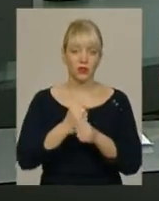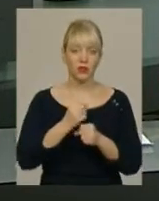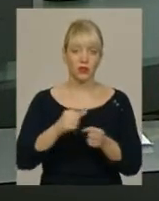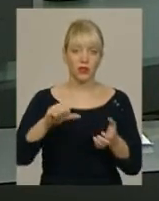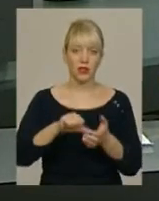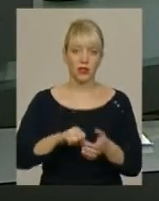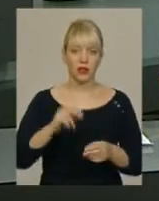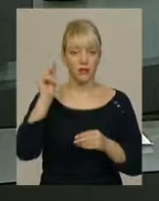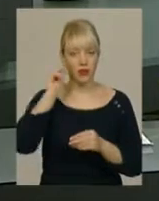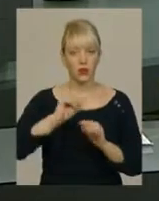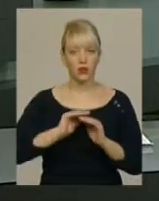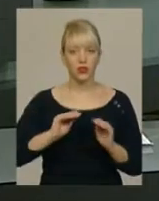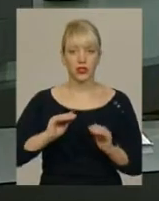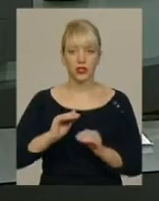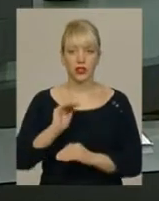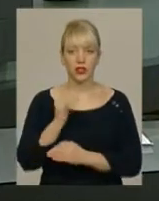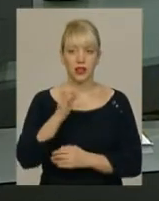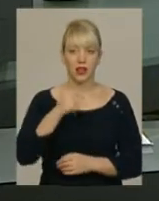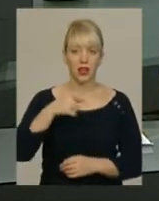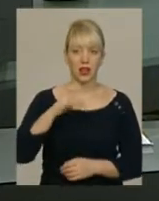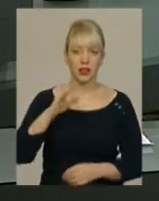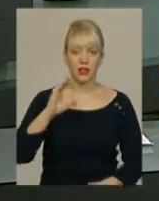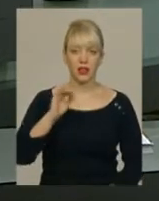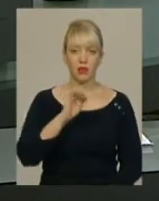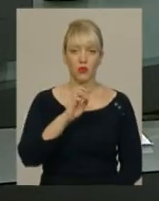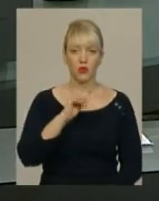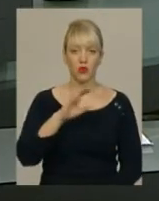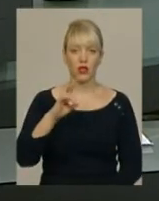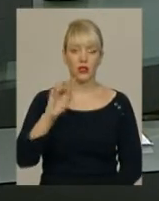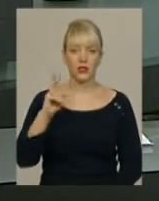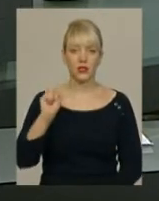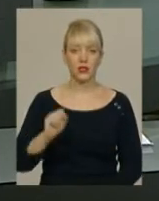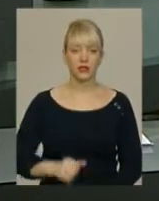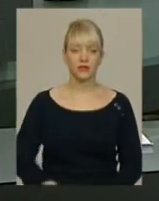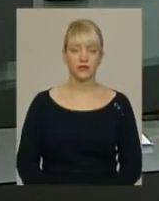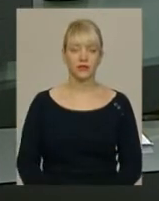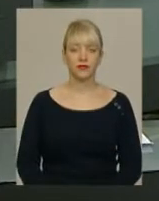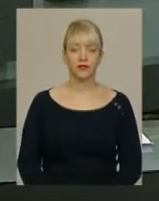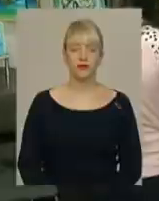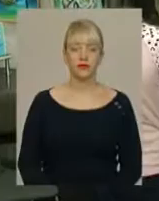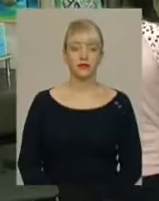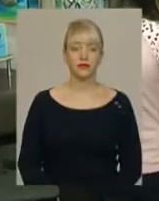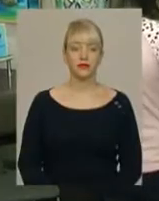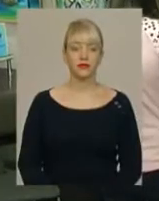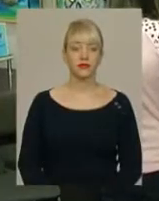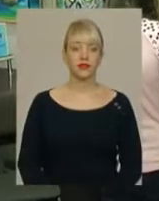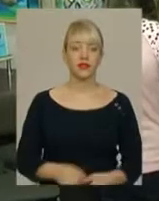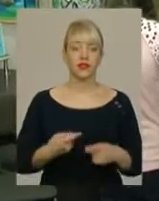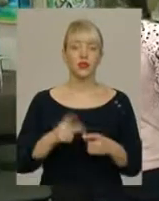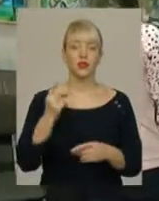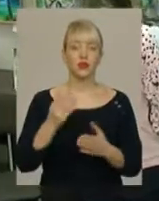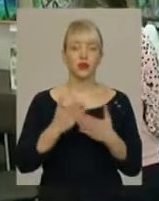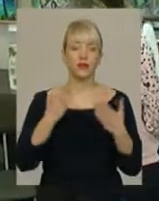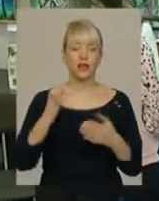учениця дитячої школи мистецтв Агнеса Бужановська. Побувала там і наша кореспондентка Тетяна Ворожцова. Це друга